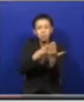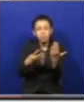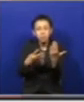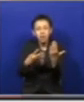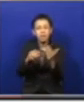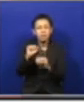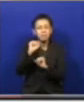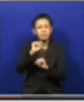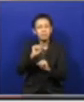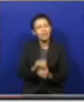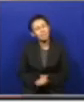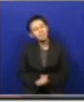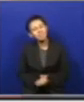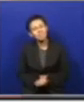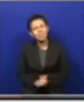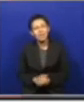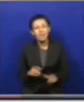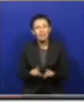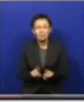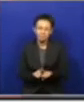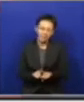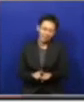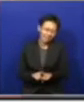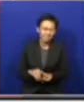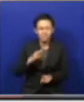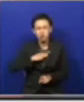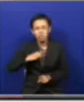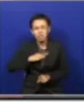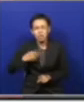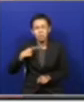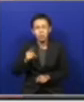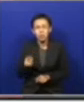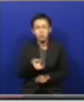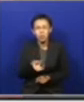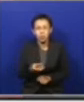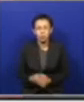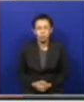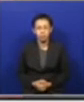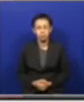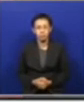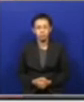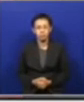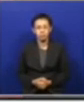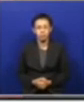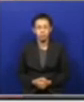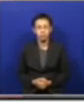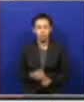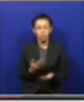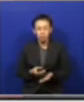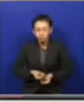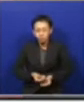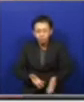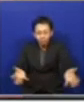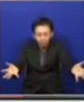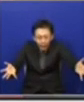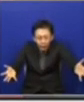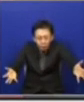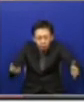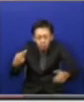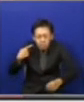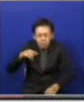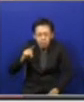เหมือนขี่ช้างจับตะกั่วนะคะนะคะโปรยไปเยอะแต่สิ่งที่ได้มาเล็กนิ